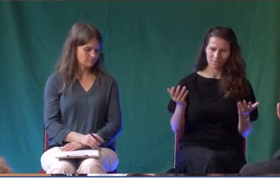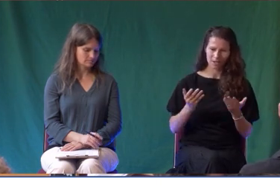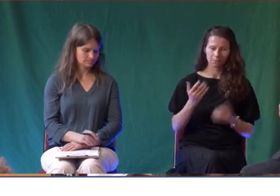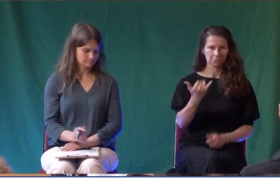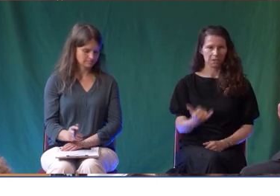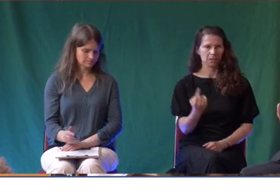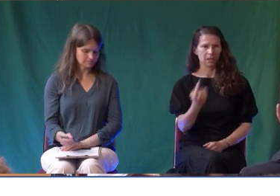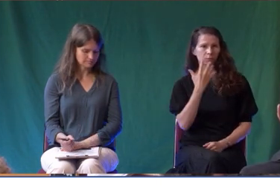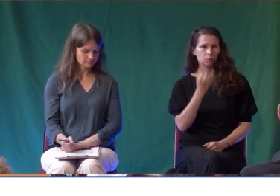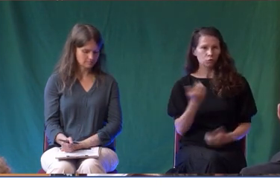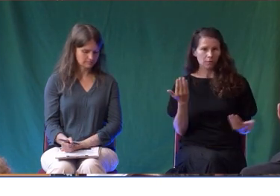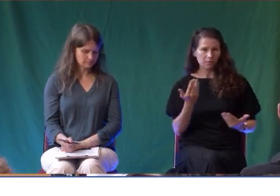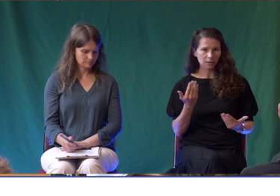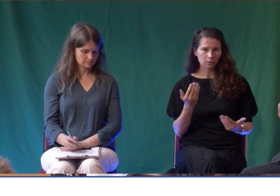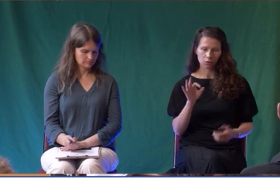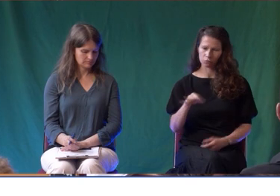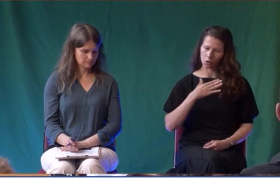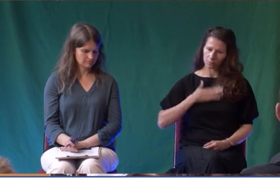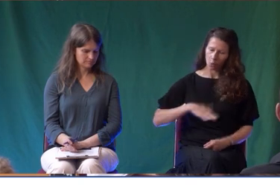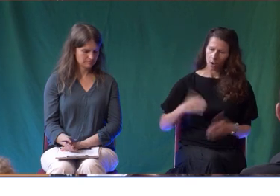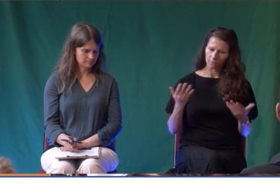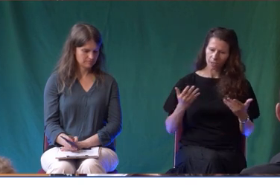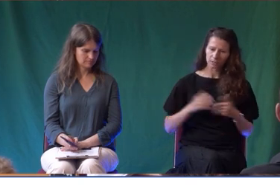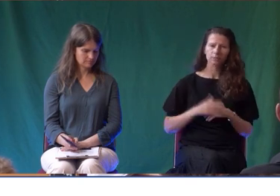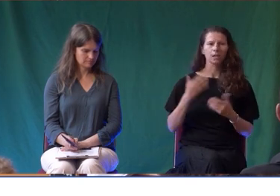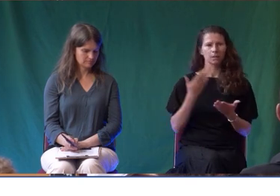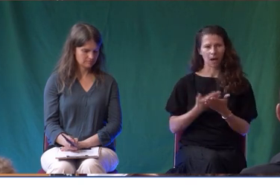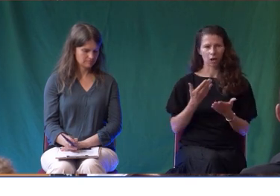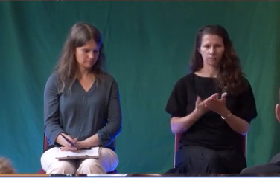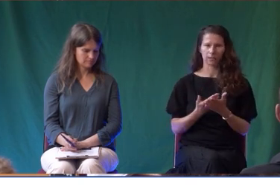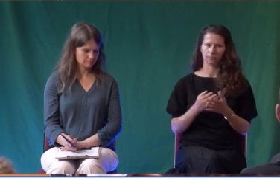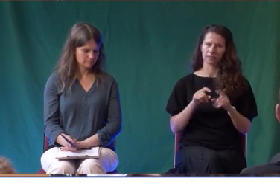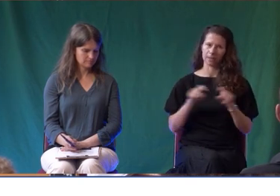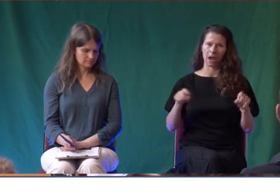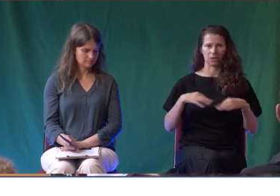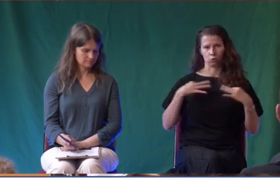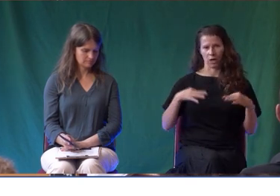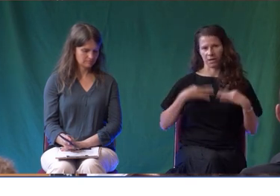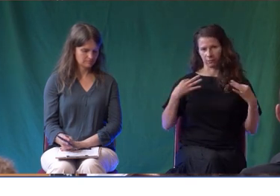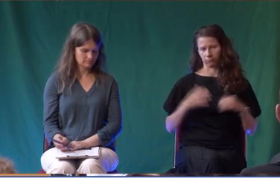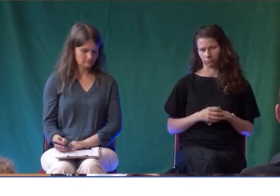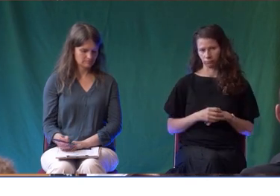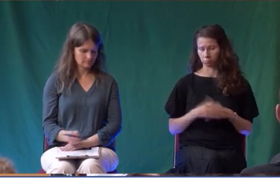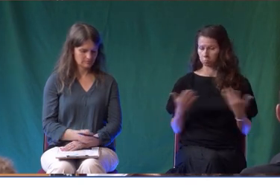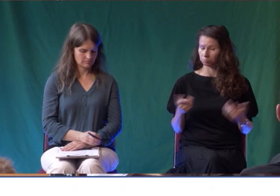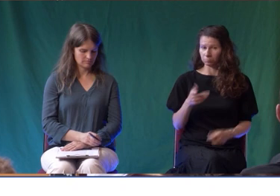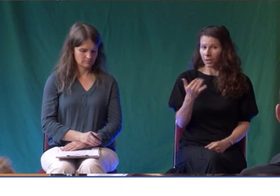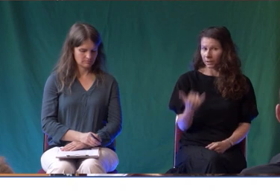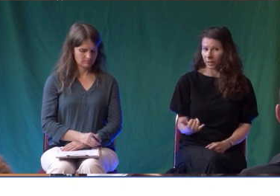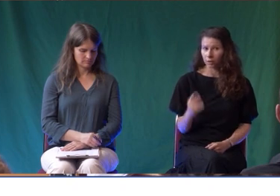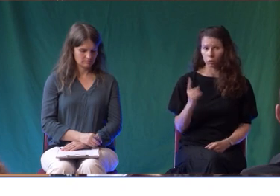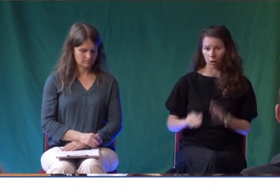was ist auch gut für das Kind zum Beispiel im Bereich Gesundheit das Kind soll gesund